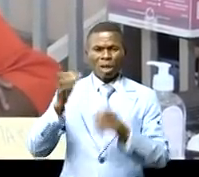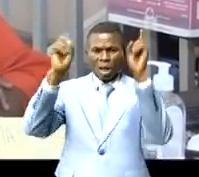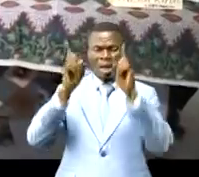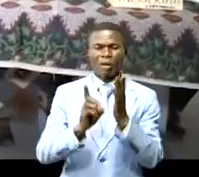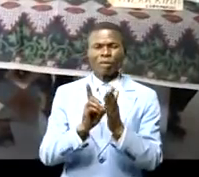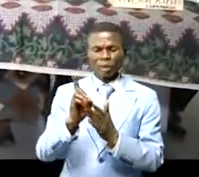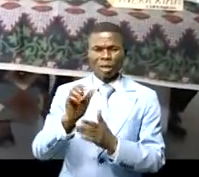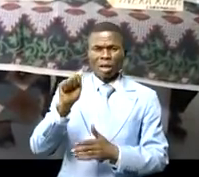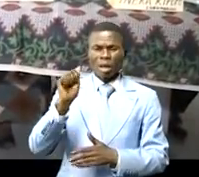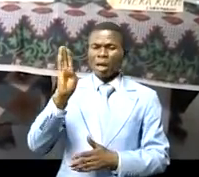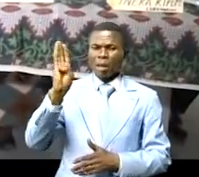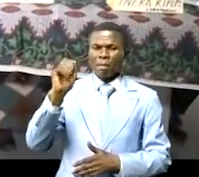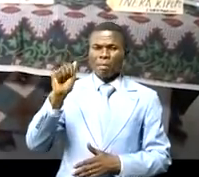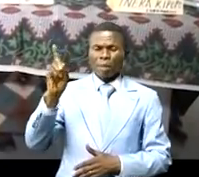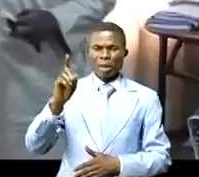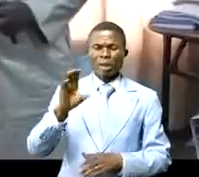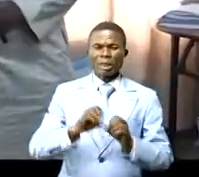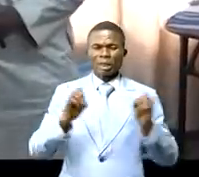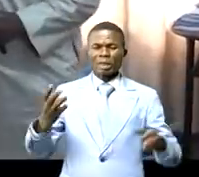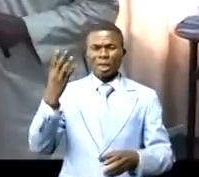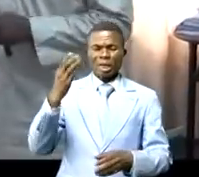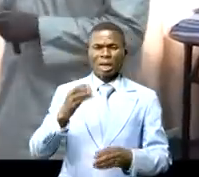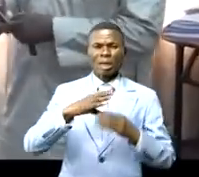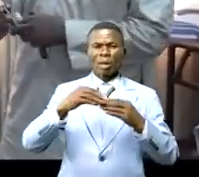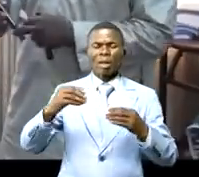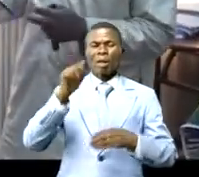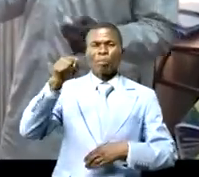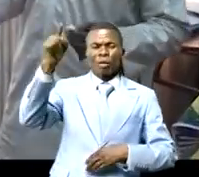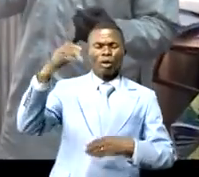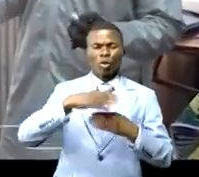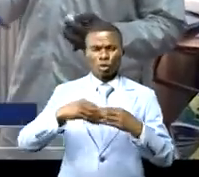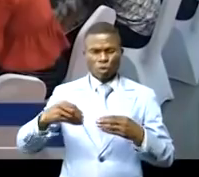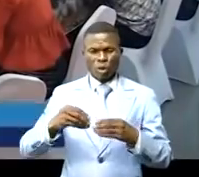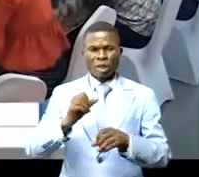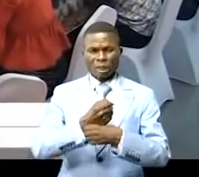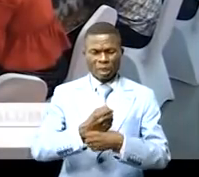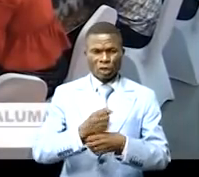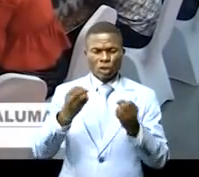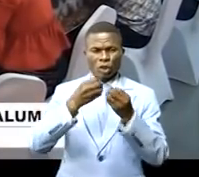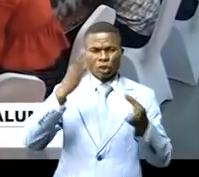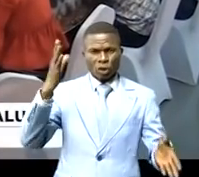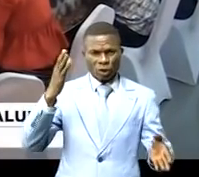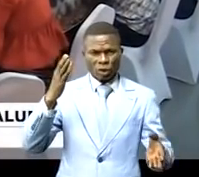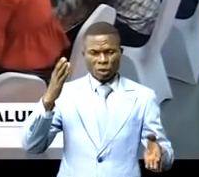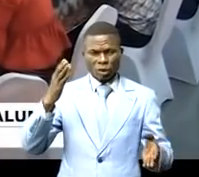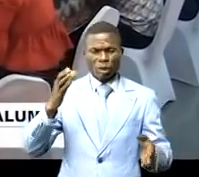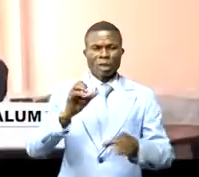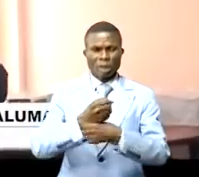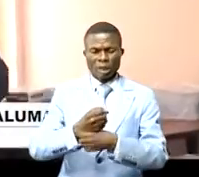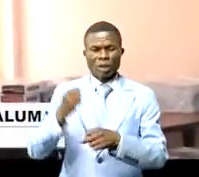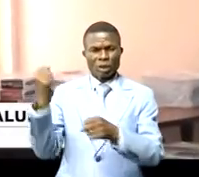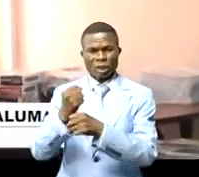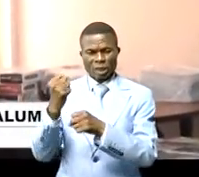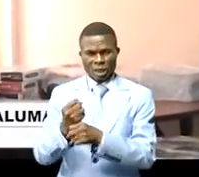développement de l'ordre de 54 millions de dollars américains, vise la création des richesses, la création des